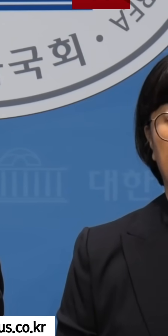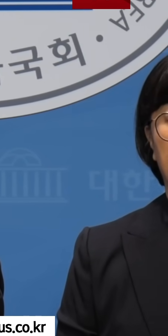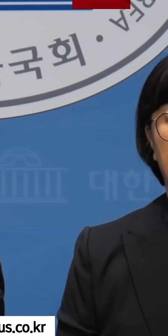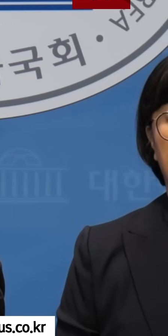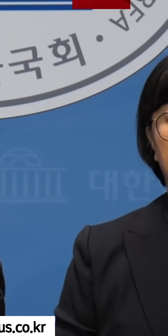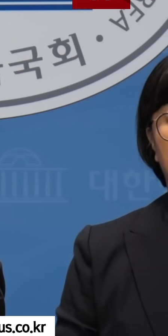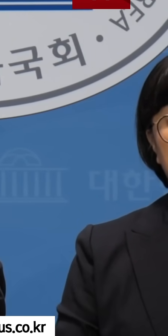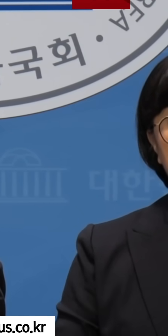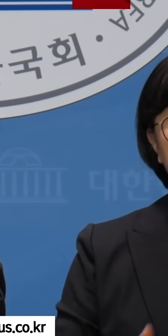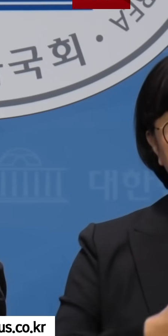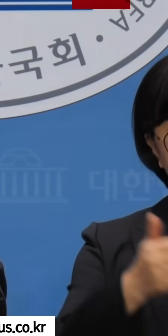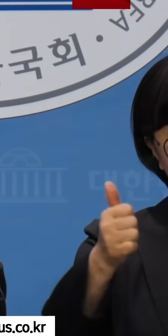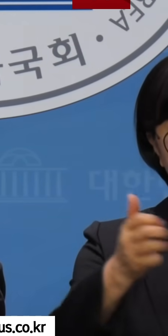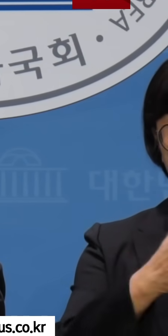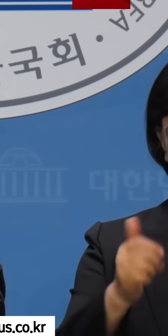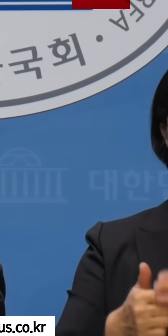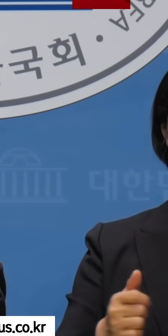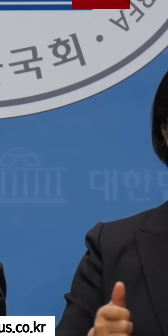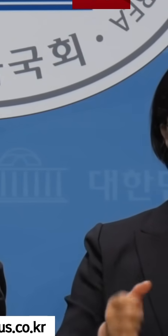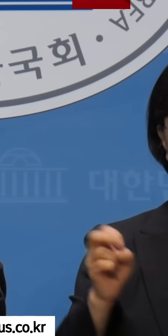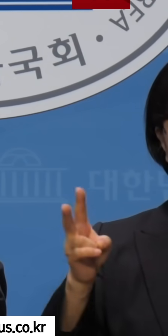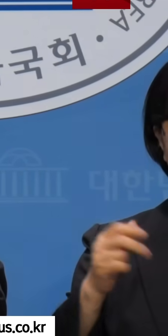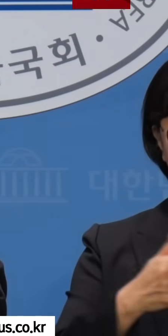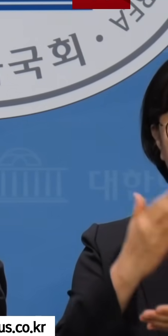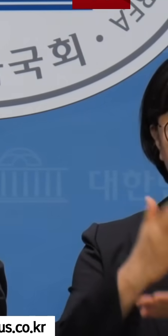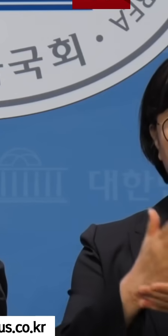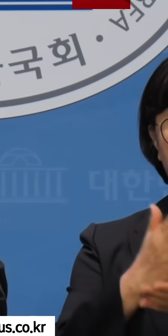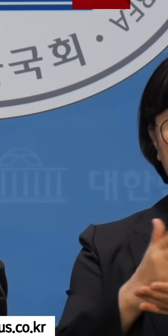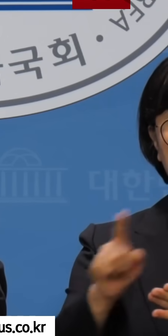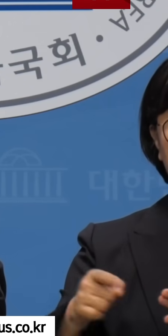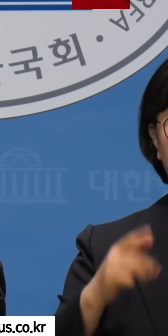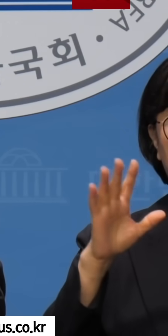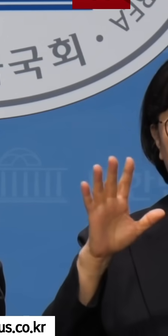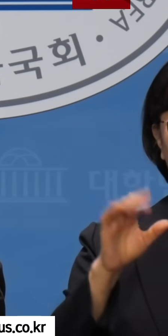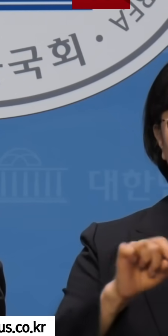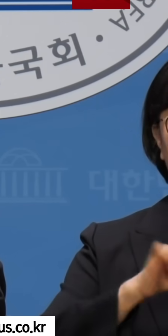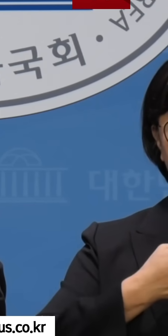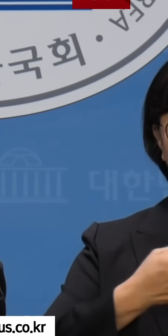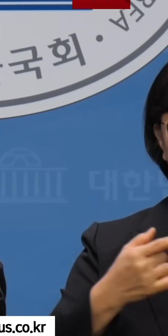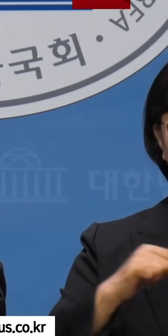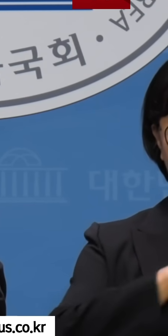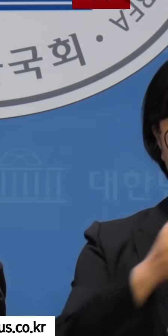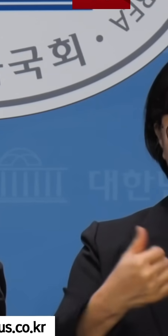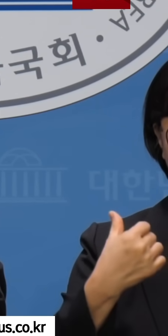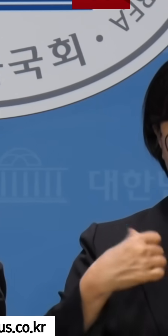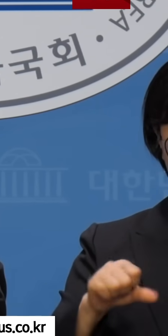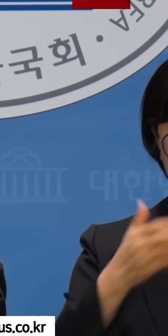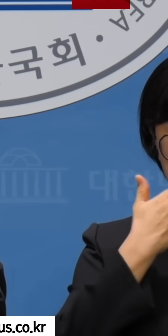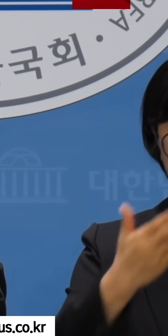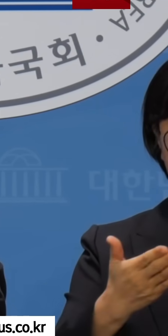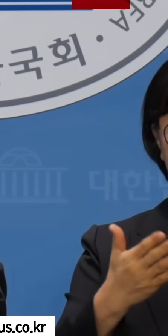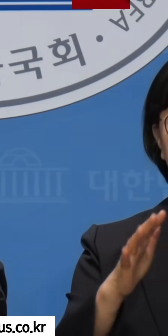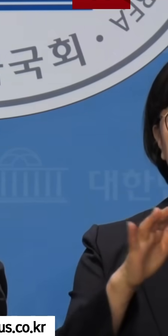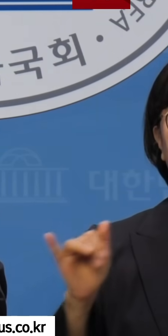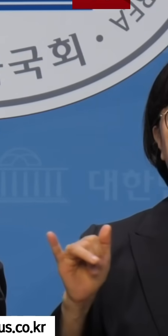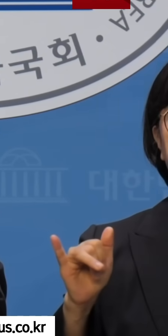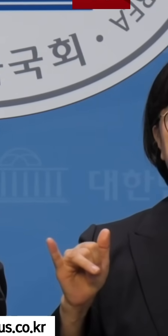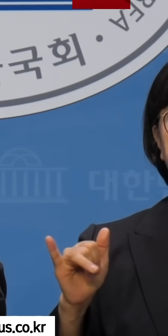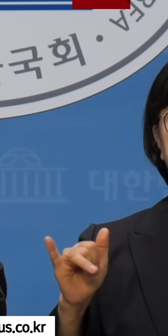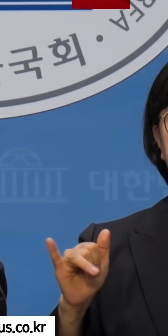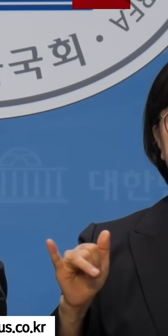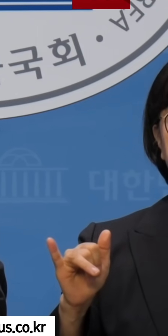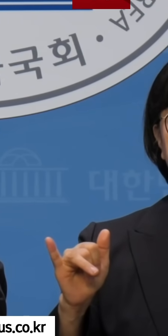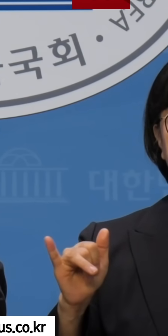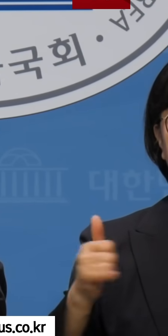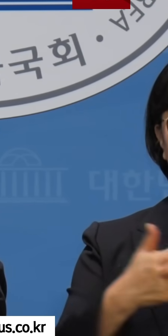승자독식 기득권 정치 타파에 동의하는 모든 세력, 자기 기득권을 내려놓을 각오가 되어 있는 모든